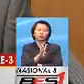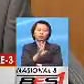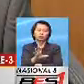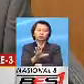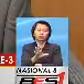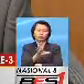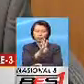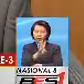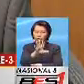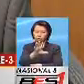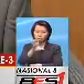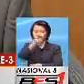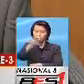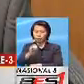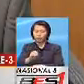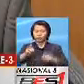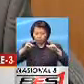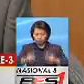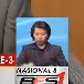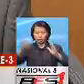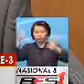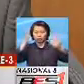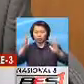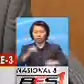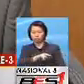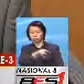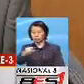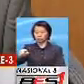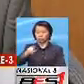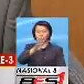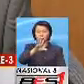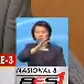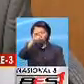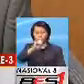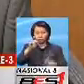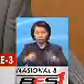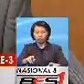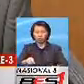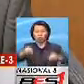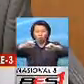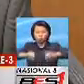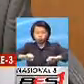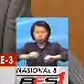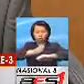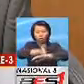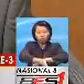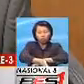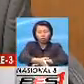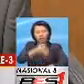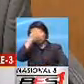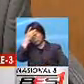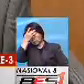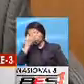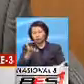45% daripada rakyat kita boleh dikatakan berat badan yang lebih daripada